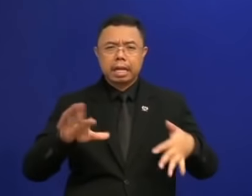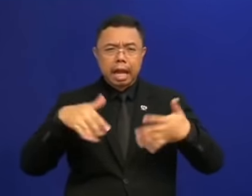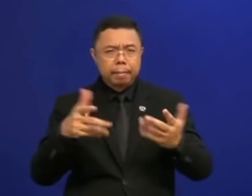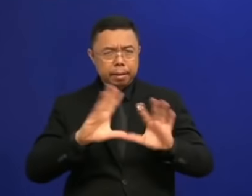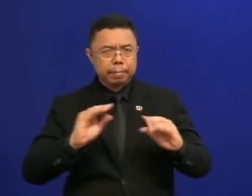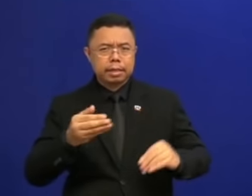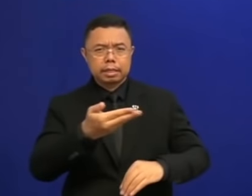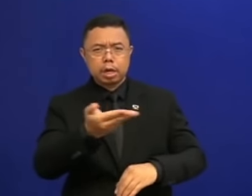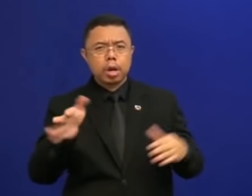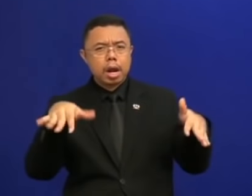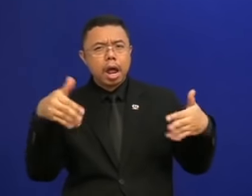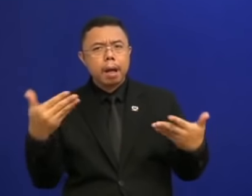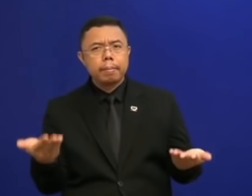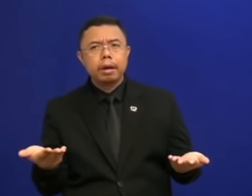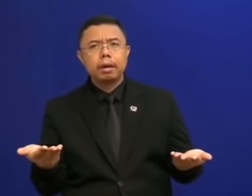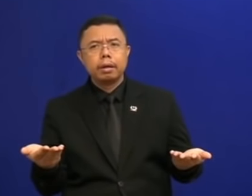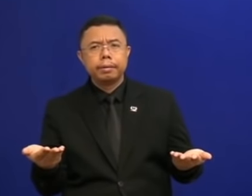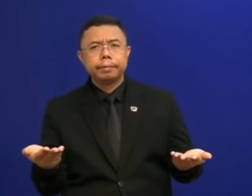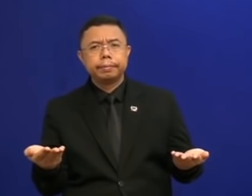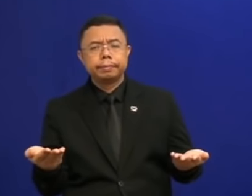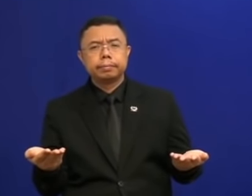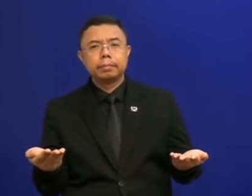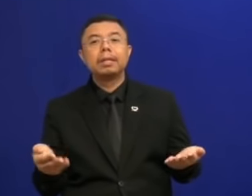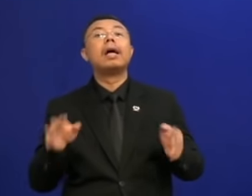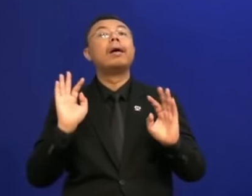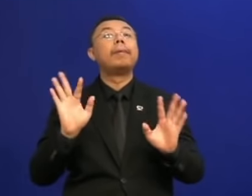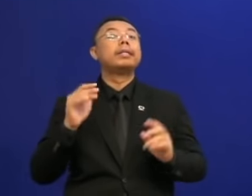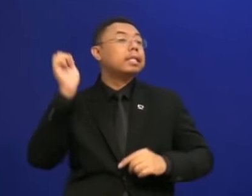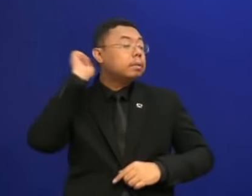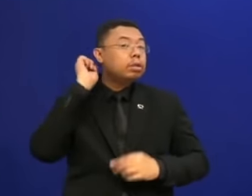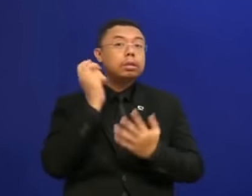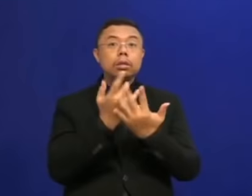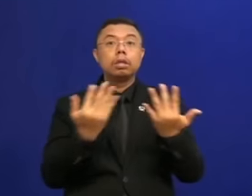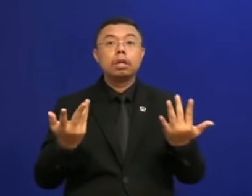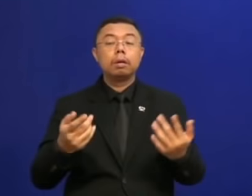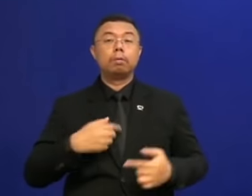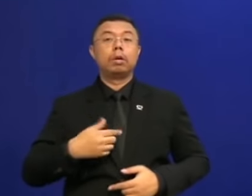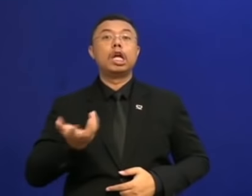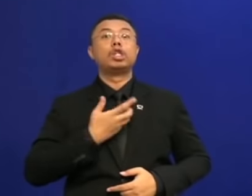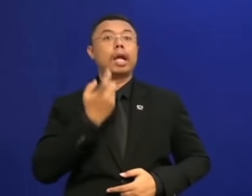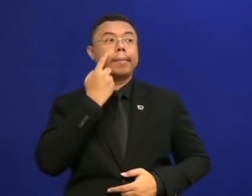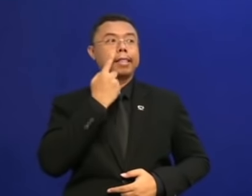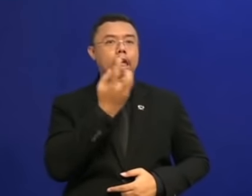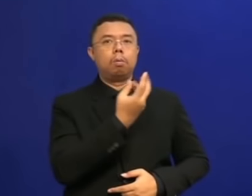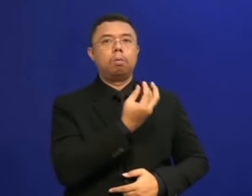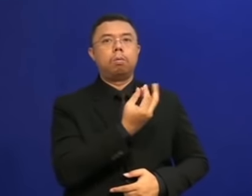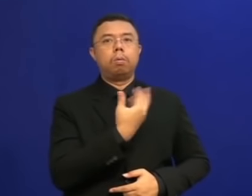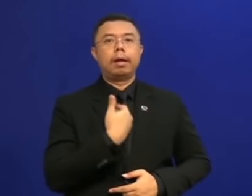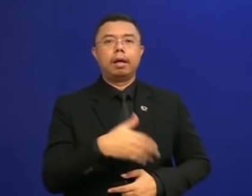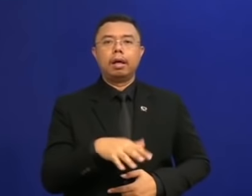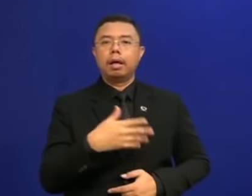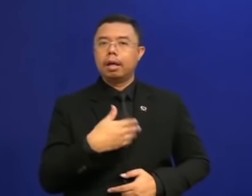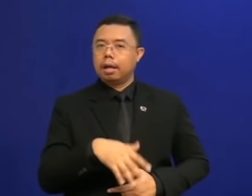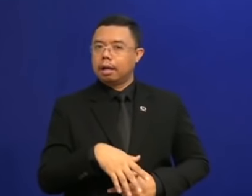apa karya saudara? Nah, banyak ibu-ibu yang matrek ya.